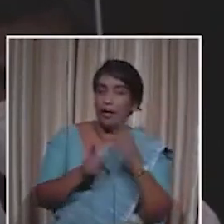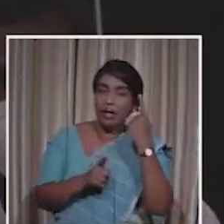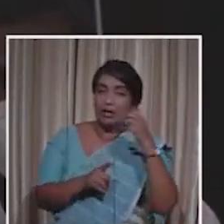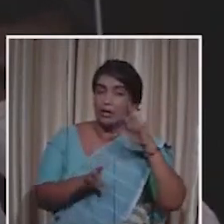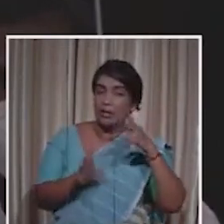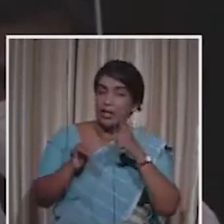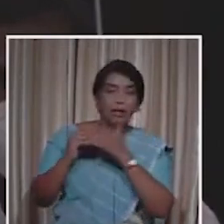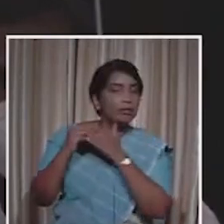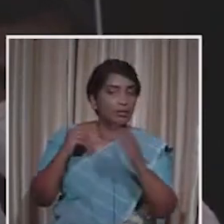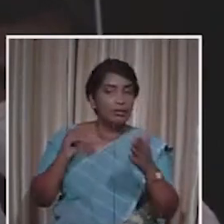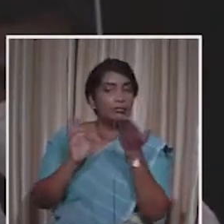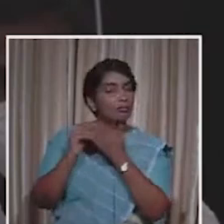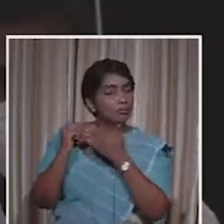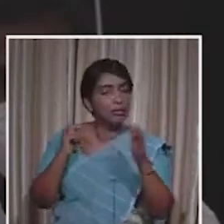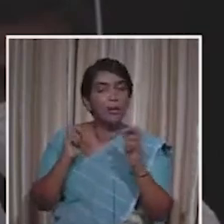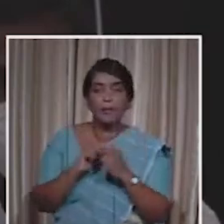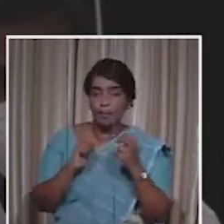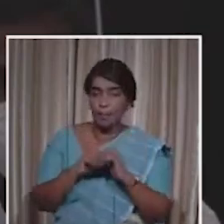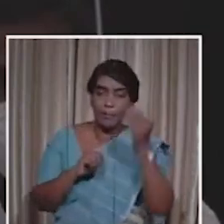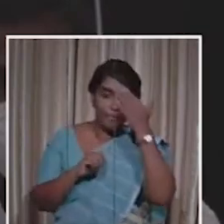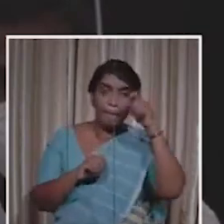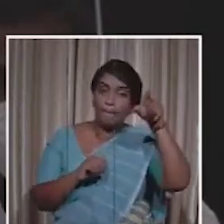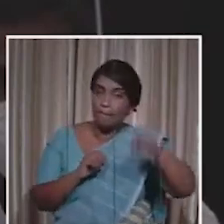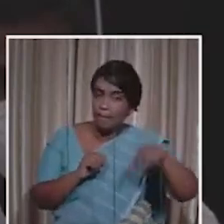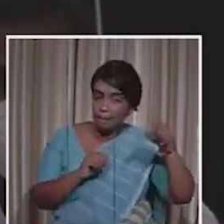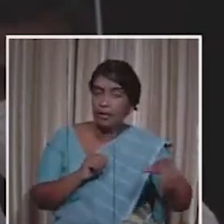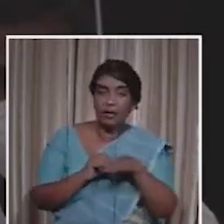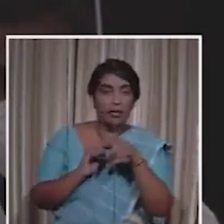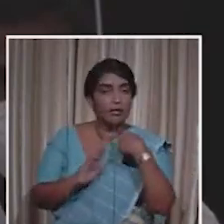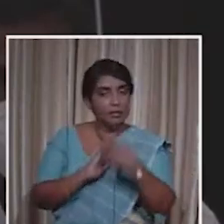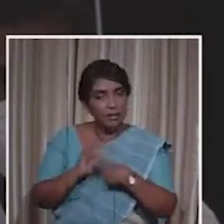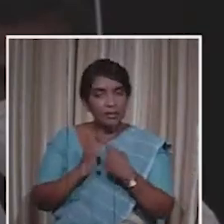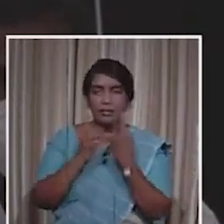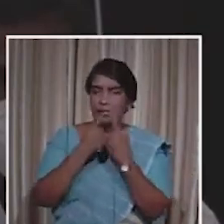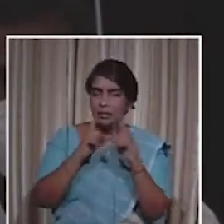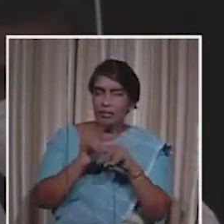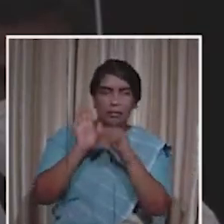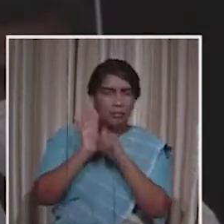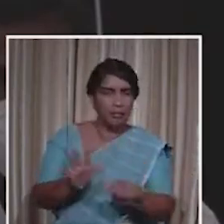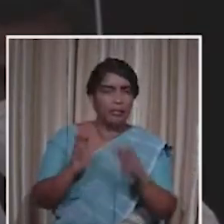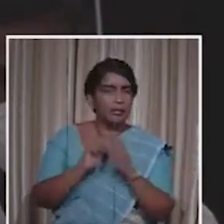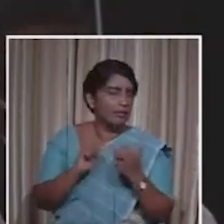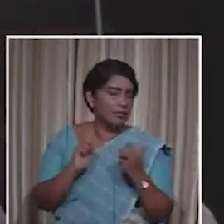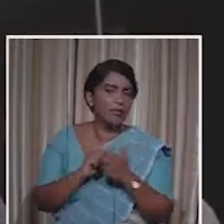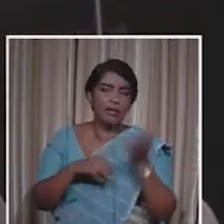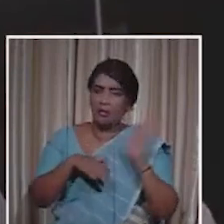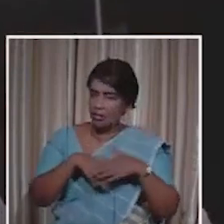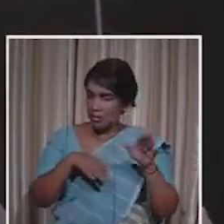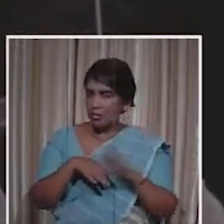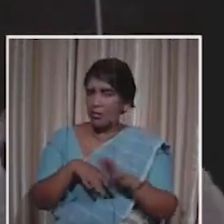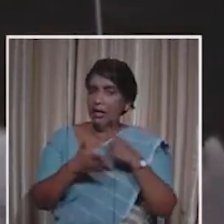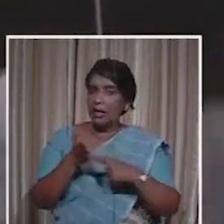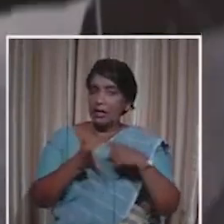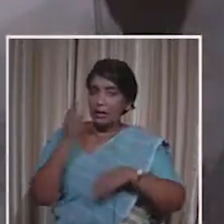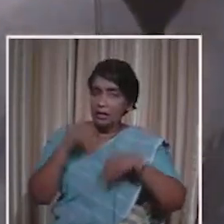அனைவருக்கும் 120 கோடி ரூபாவுக்கு மேலான பெருமதிமிக்க உணவுப் பொருட்களை வழங்க முன்வந்துள்ளார். இது மிகவும் மகிழ்ச்சியும் ஆறுதலும் அளிக்கின்றது. உதவி